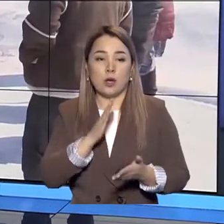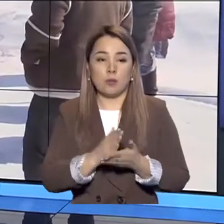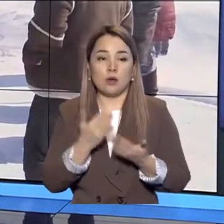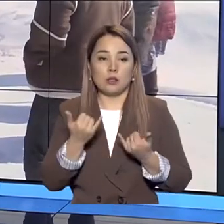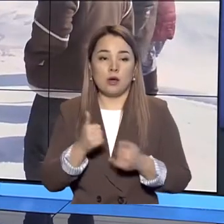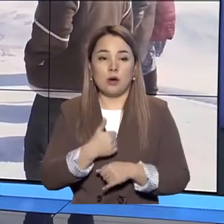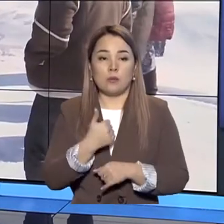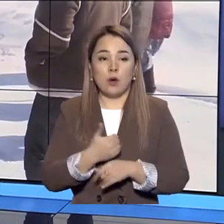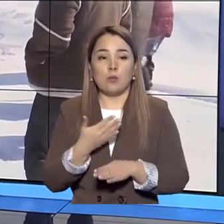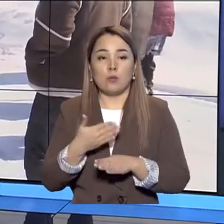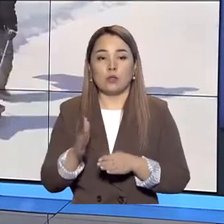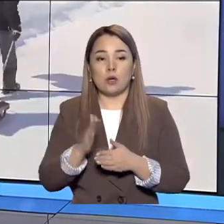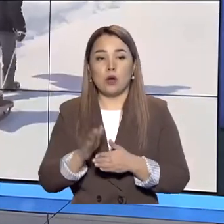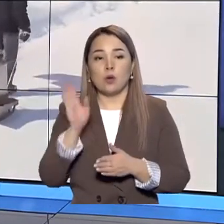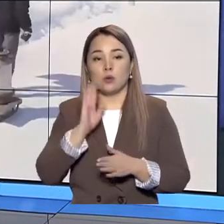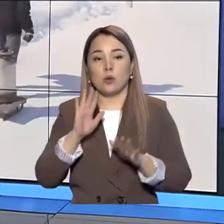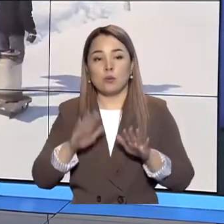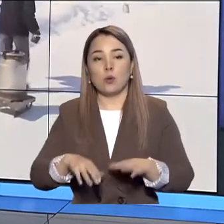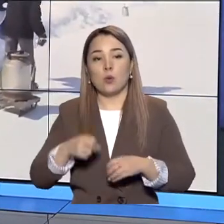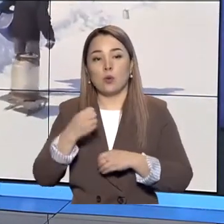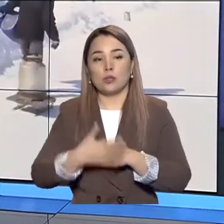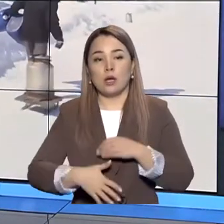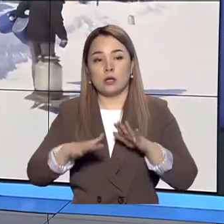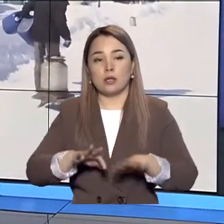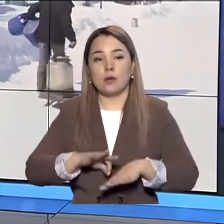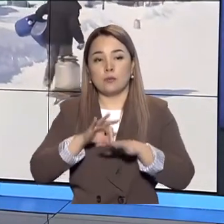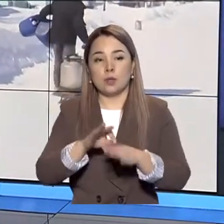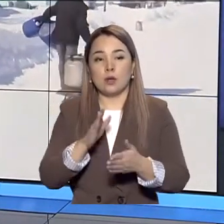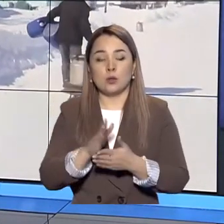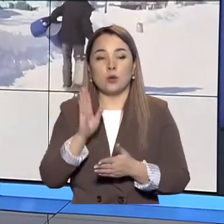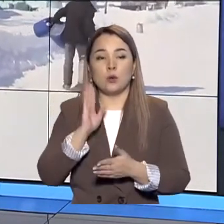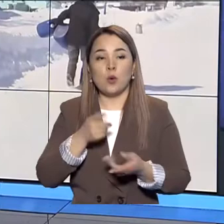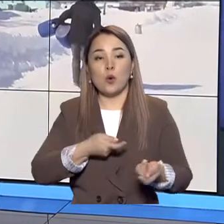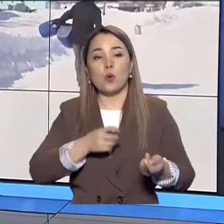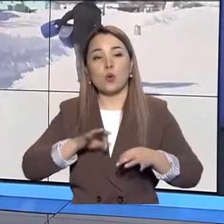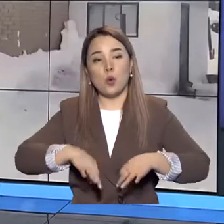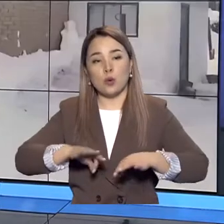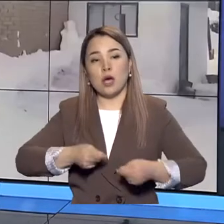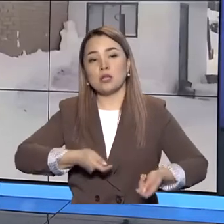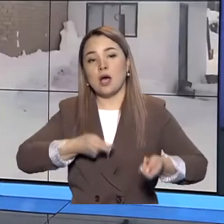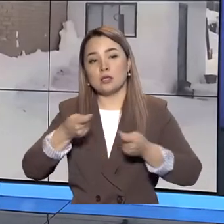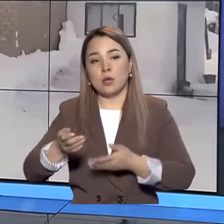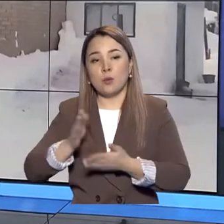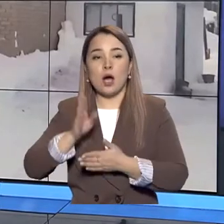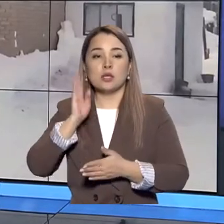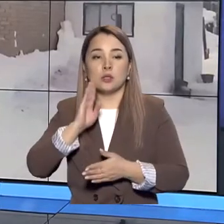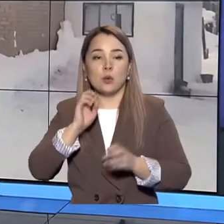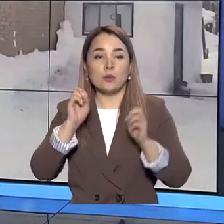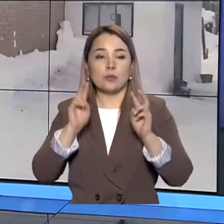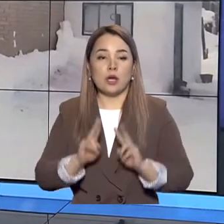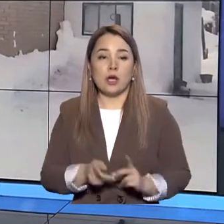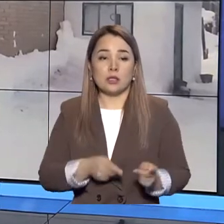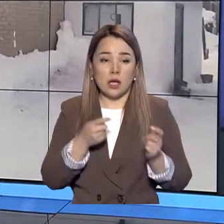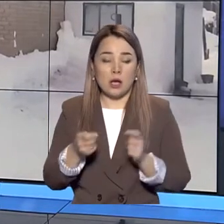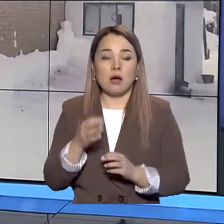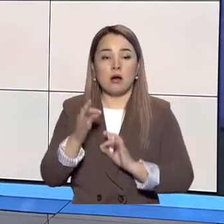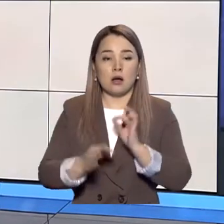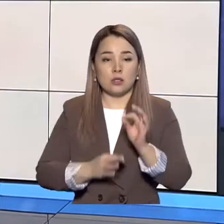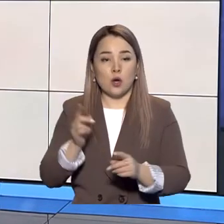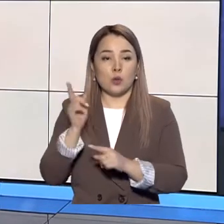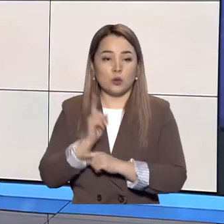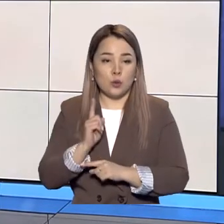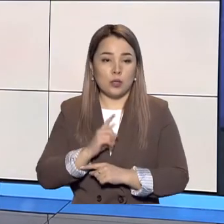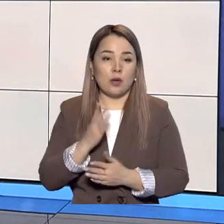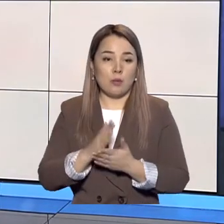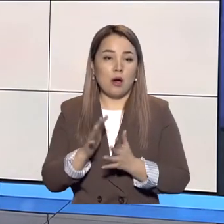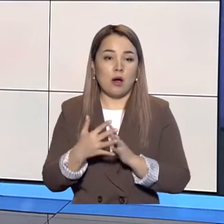олардың басым бөлігінде су бір орталықтан беріледі, немесе көлікпен тасымалданады. Тұрғындары су әкелетін көлікті күтумен күн өткізіп жүрген